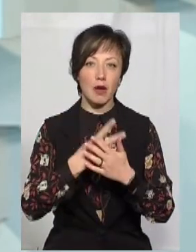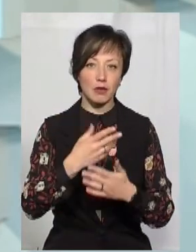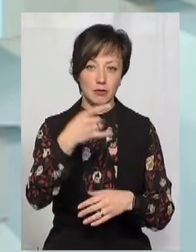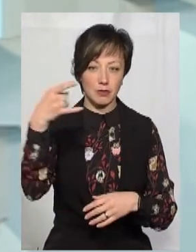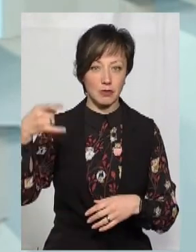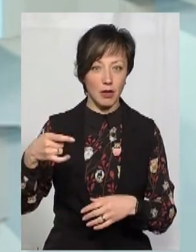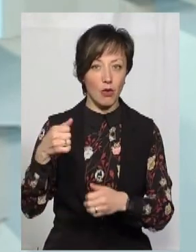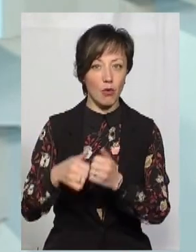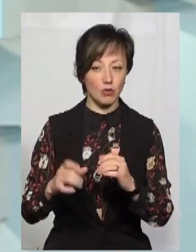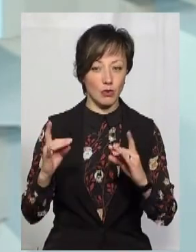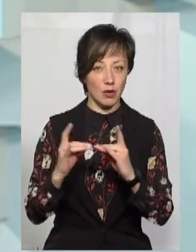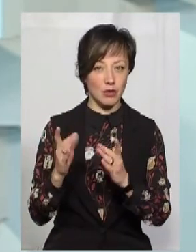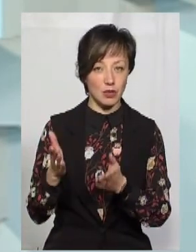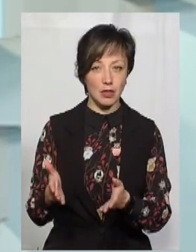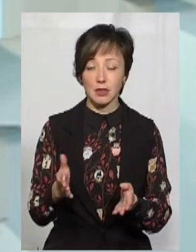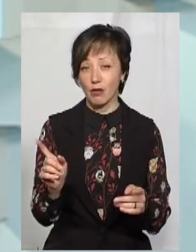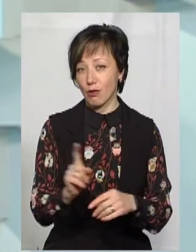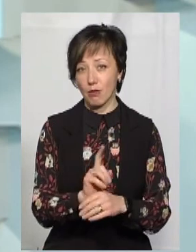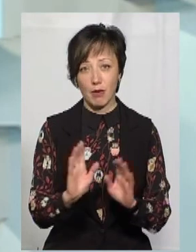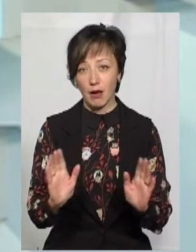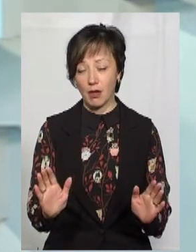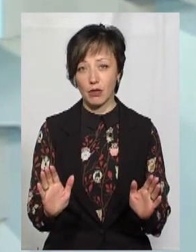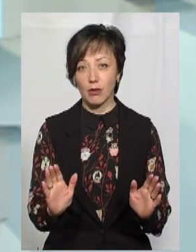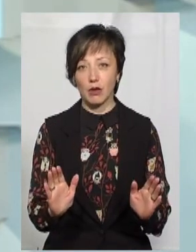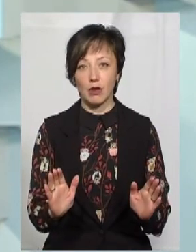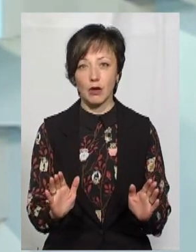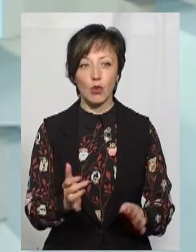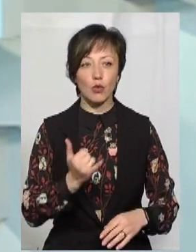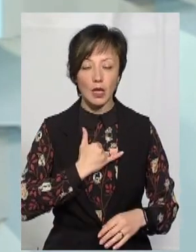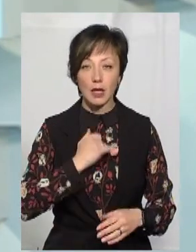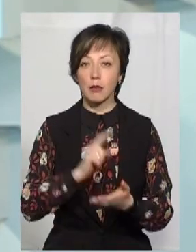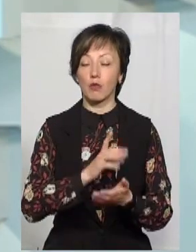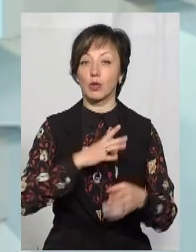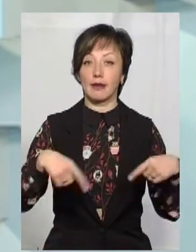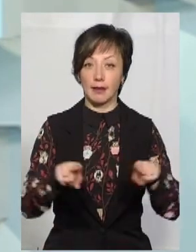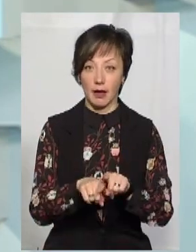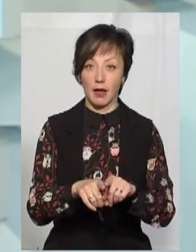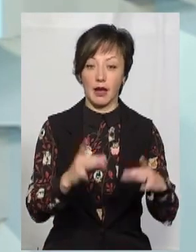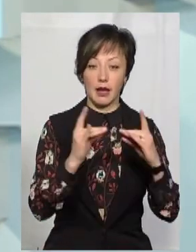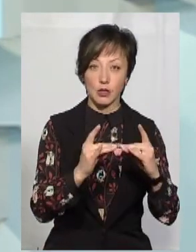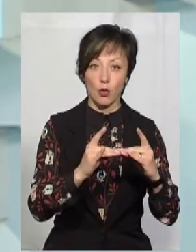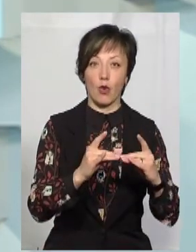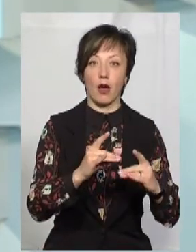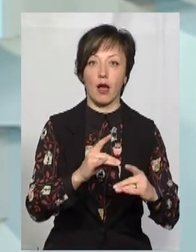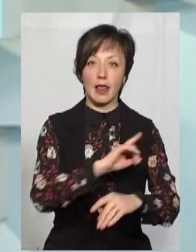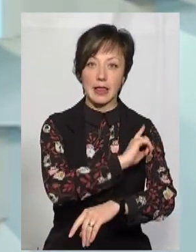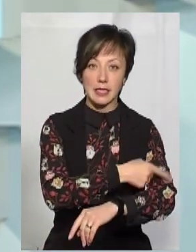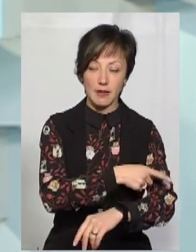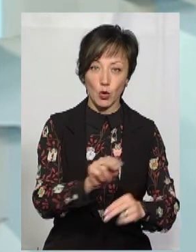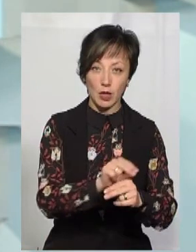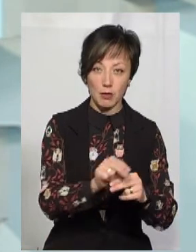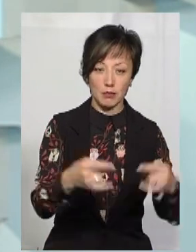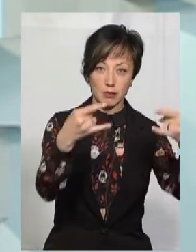побачимо, що він стоїть біля кожного ліжка. Це абсолютно нормально, тому що в нас має бути так. Ліжко в інтенсивній терапії має бути